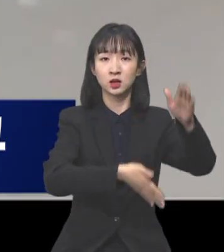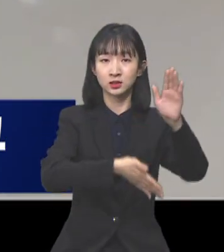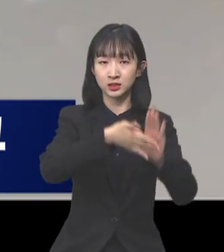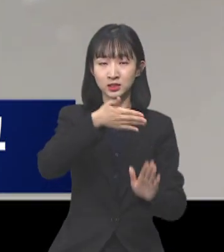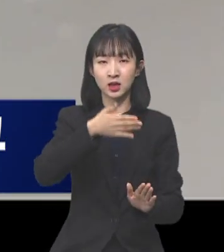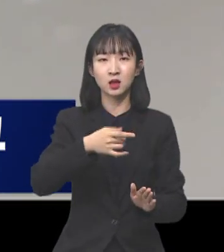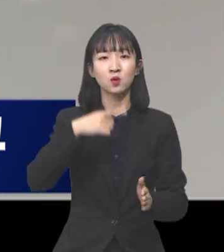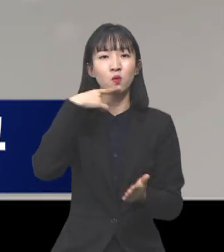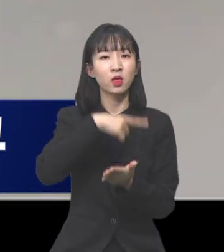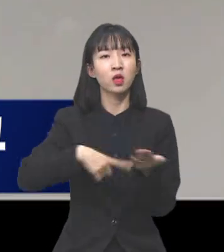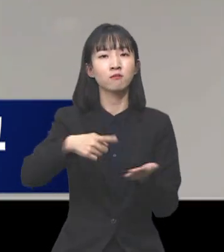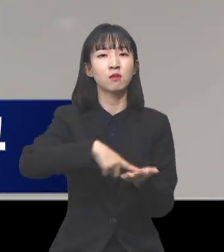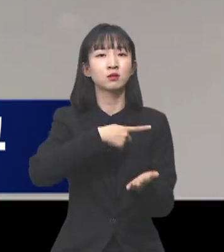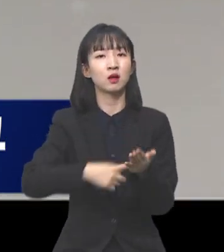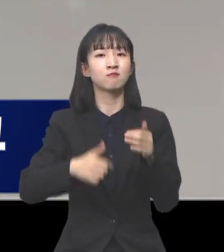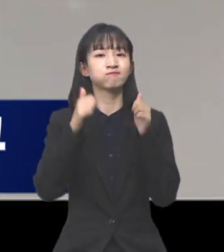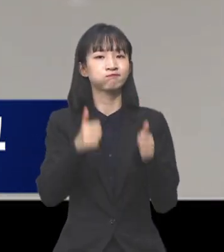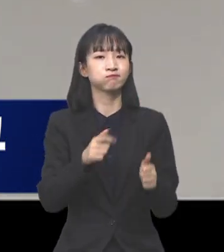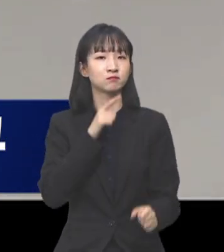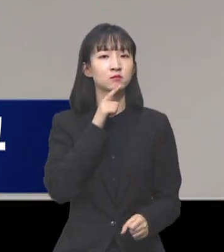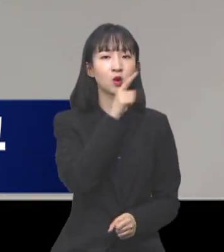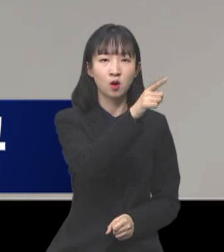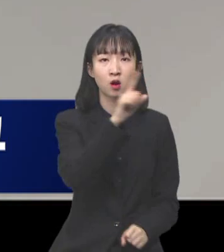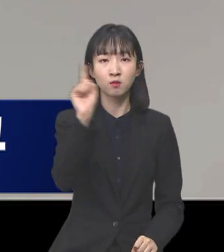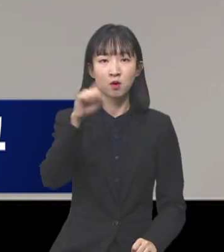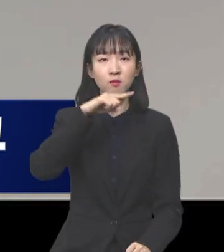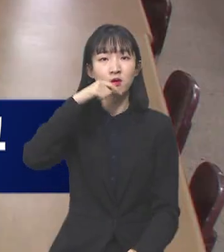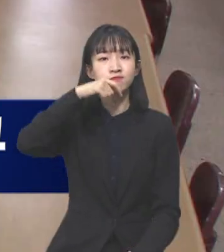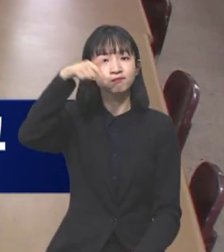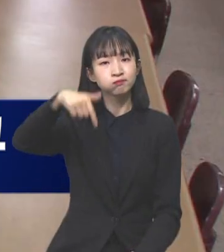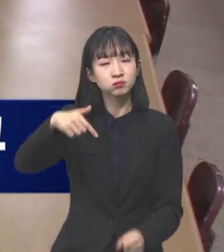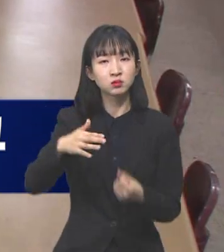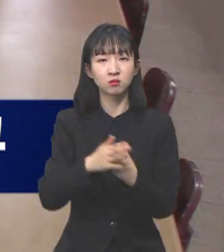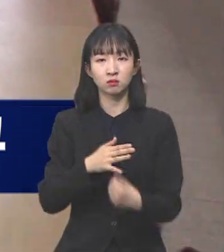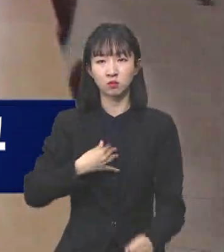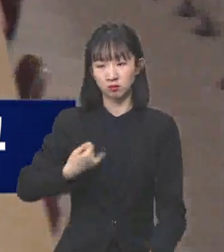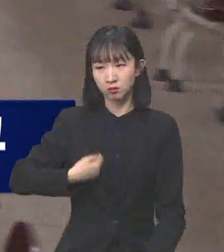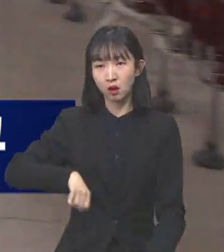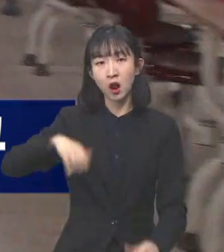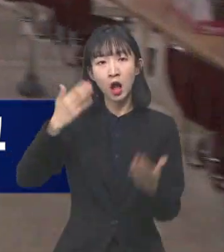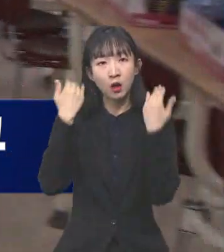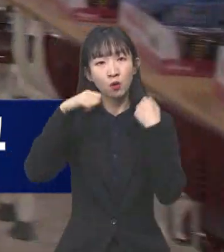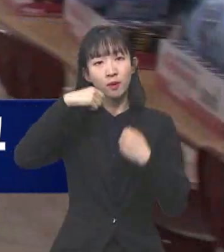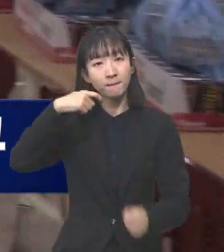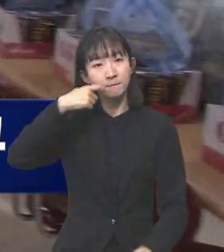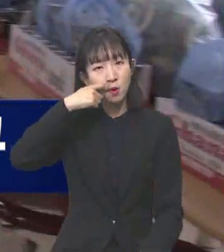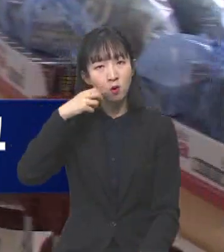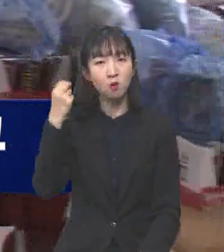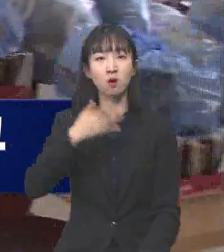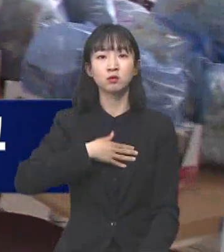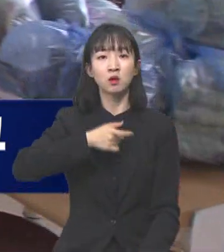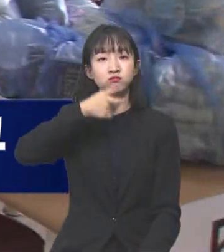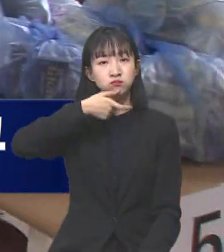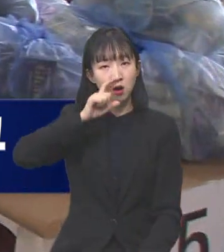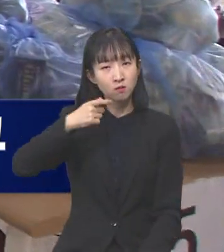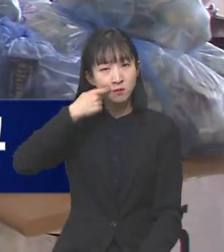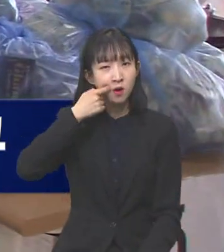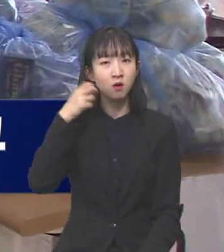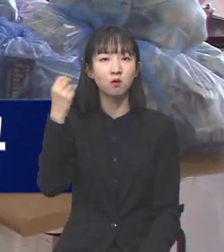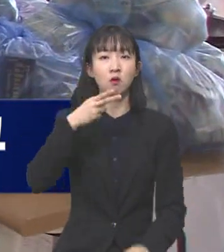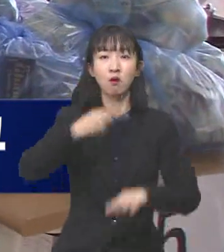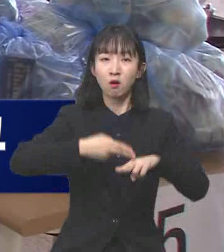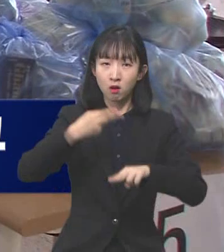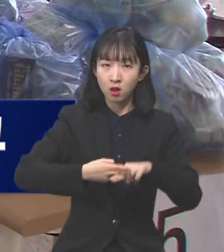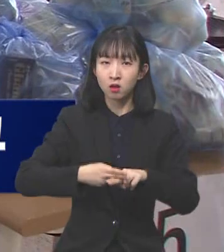체결했습니다 주민들은 붉은 수도물 사태로 인해 자녀의 급식이 중단되고 수돗물의 응용 하지 못했을 뿐만 아니라 음식